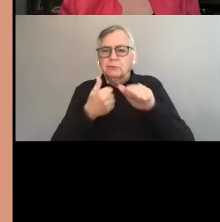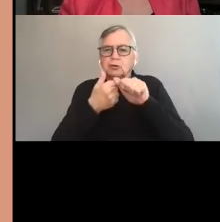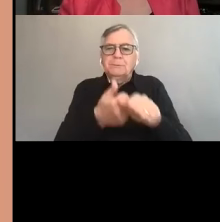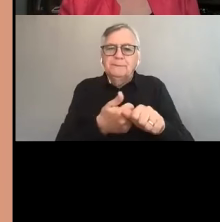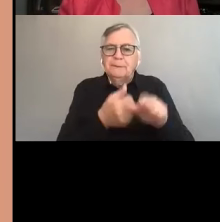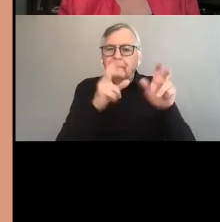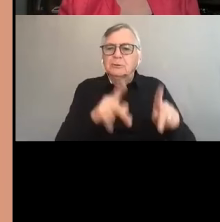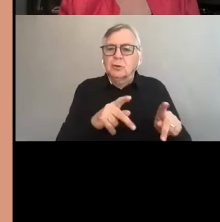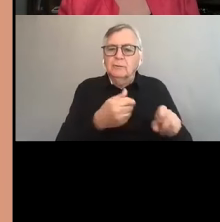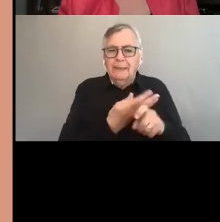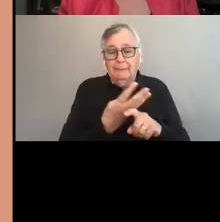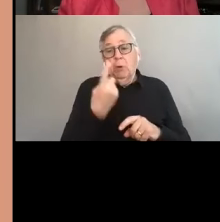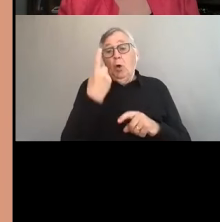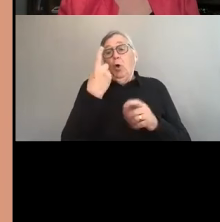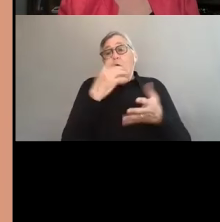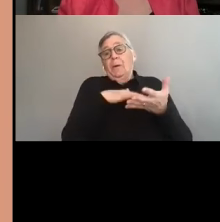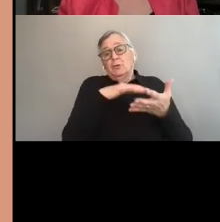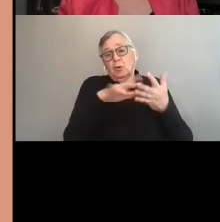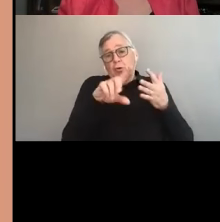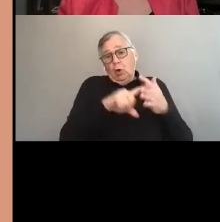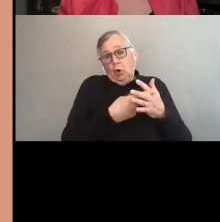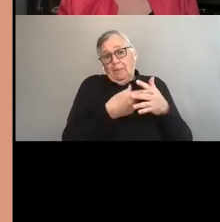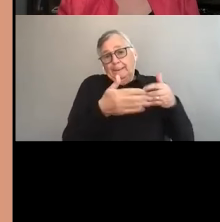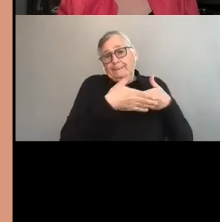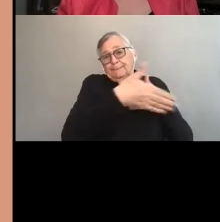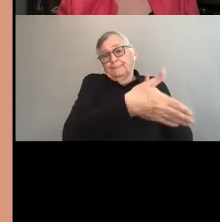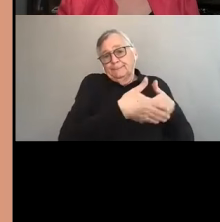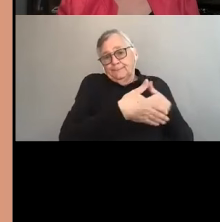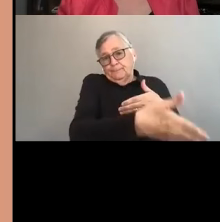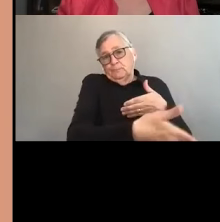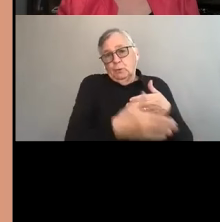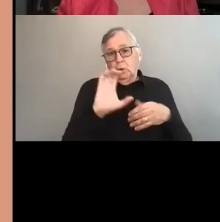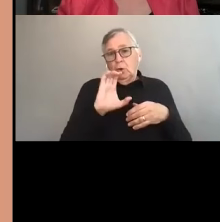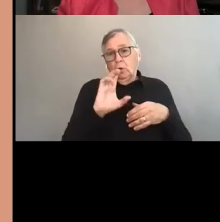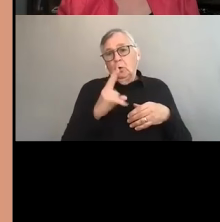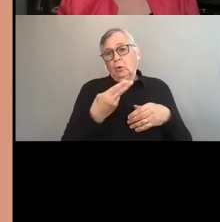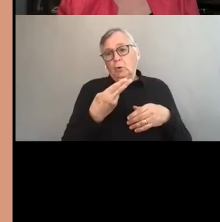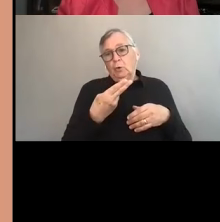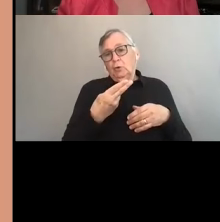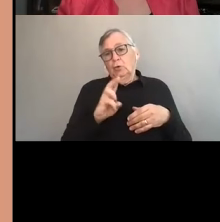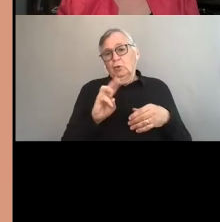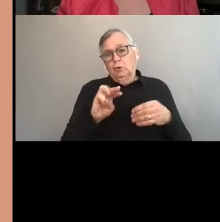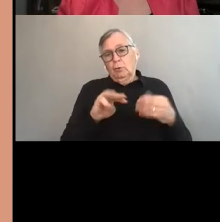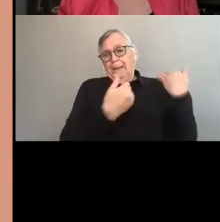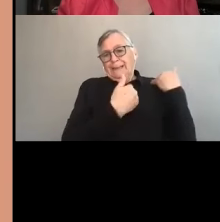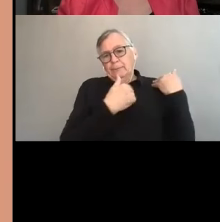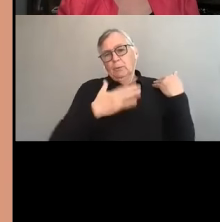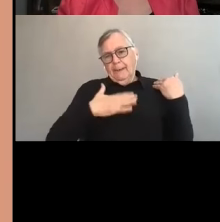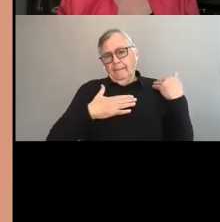gens-là. Donc, ça, c'est une des études que l'on fait au CHUM sous ma